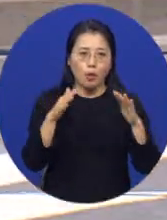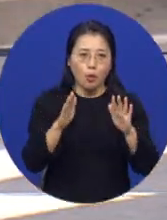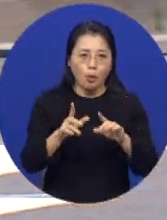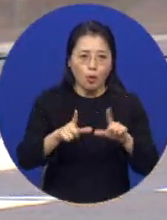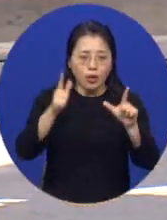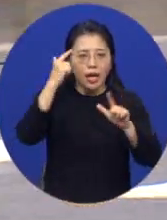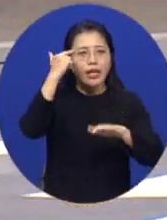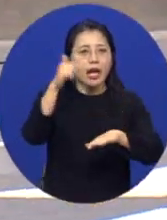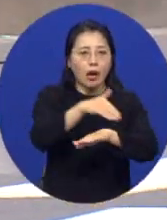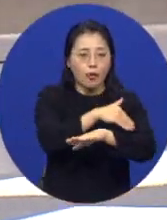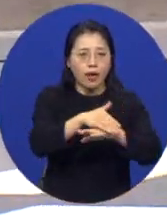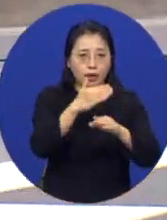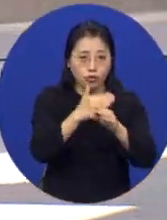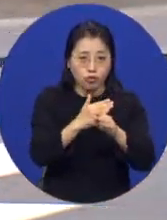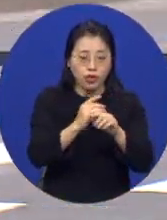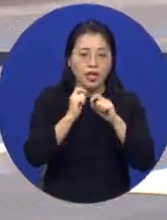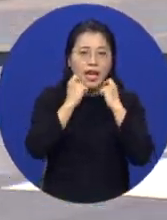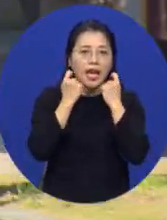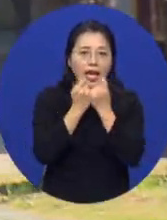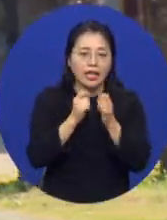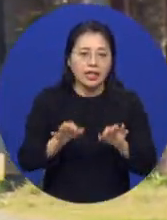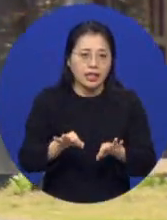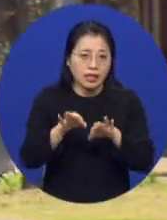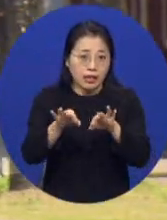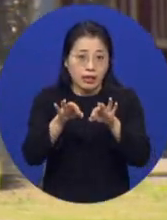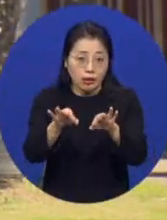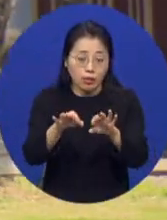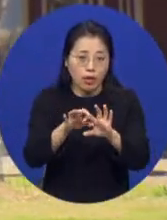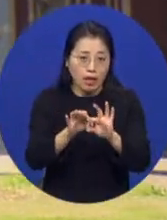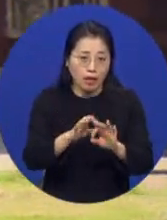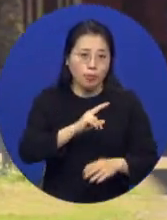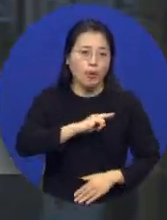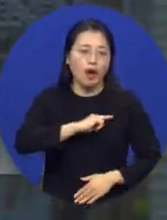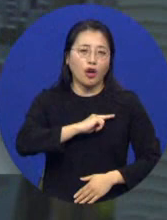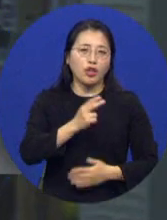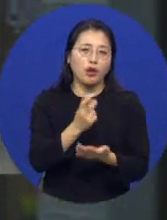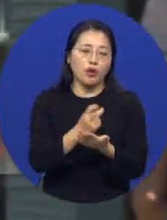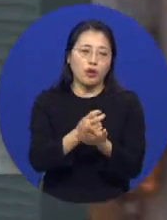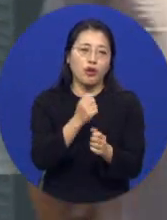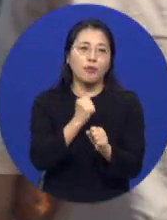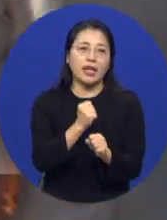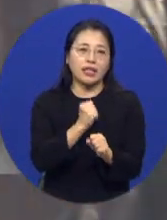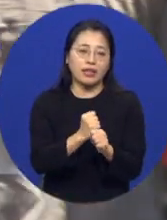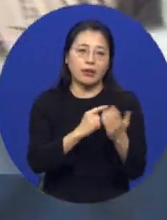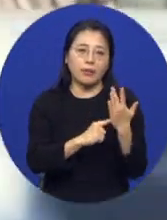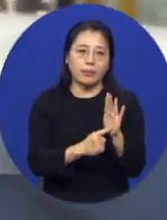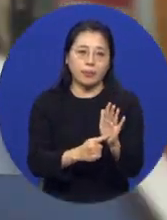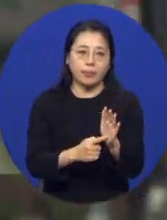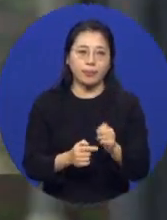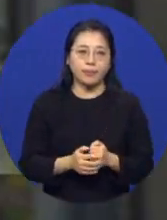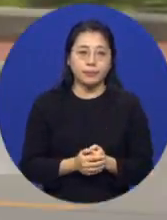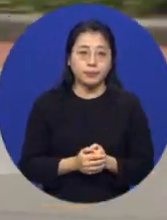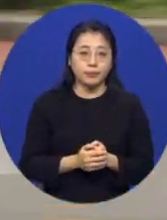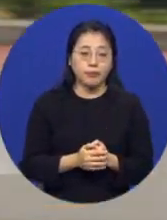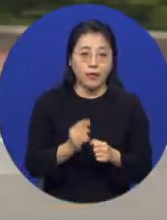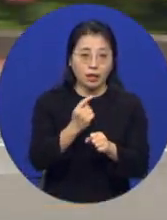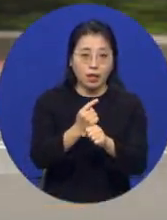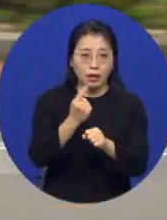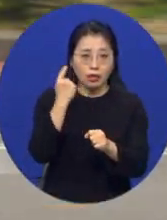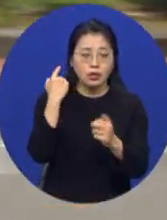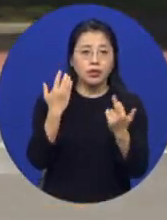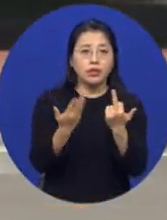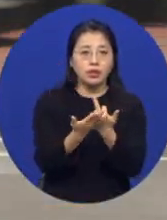업무계획에 개인형 이동장치 전용 면허 신설 사안을 넣어 관련 규정 검토에 들어갔습니다 지난해는